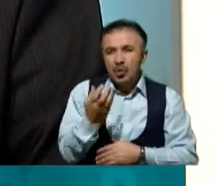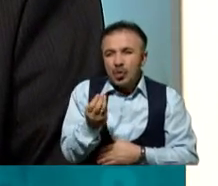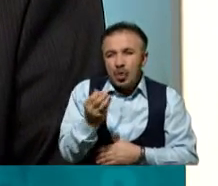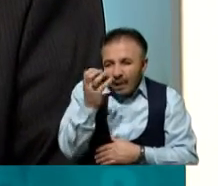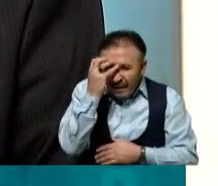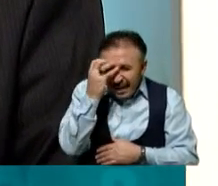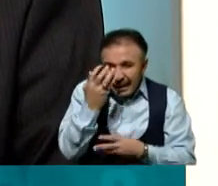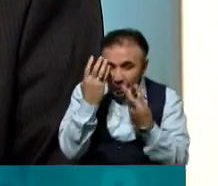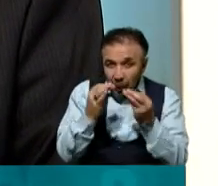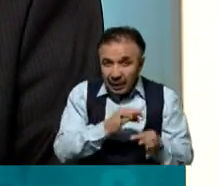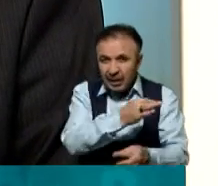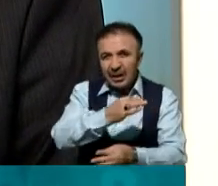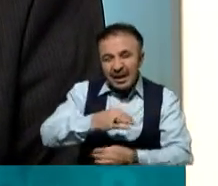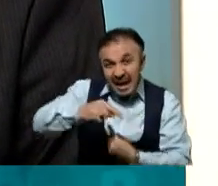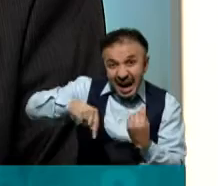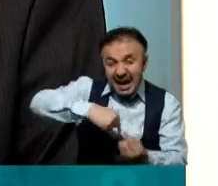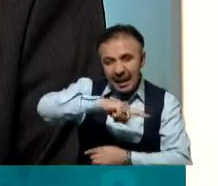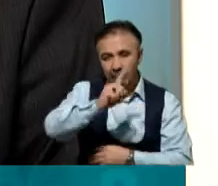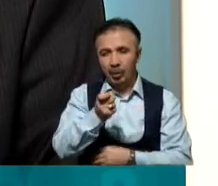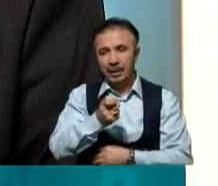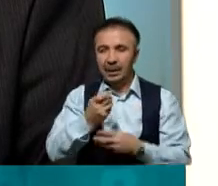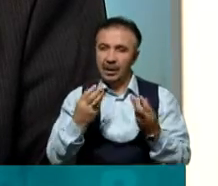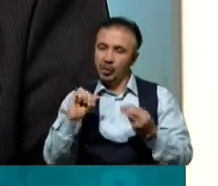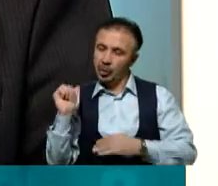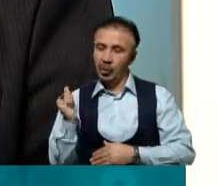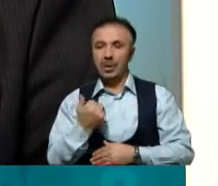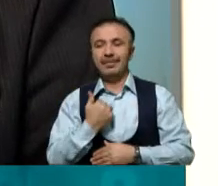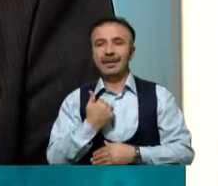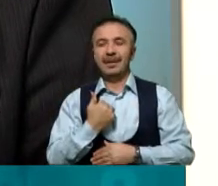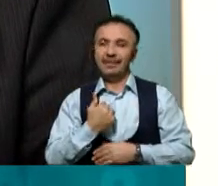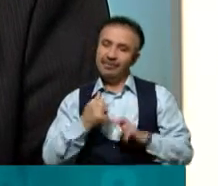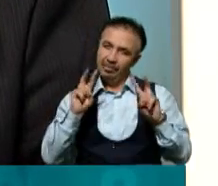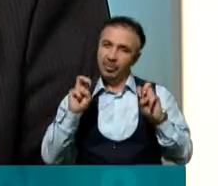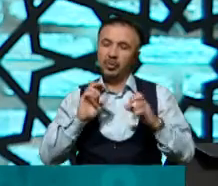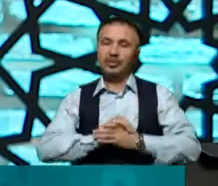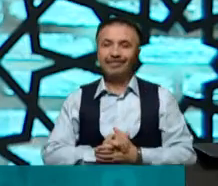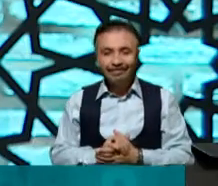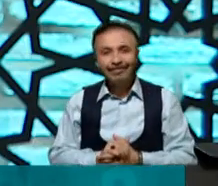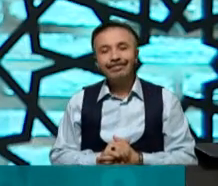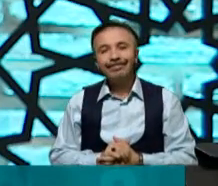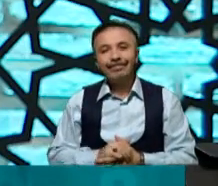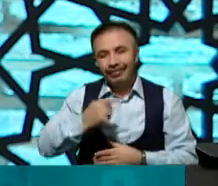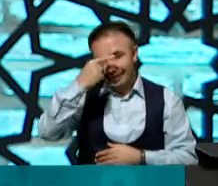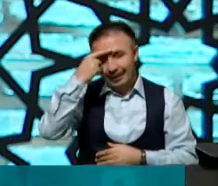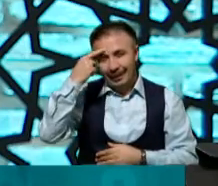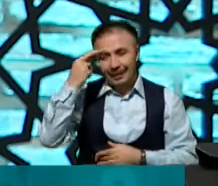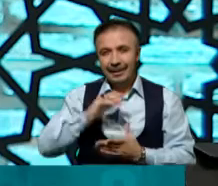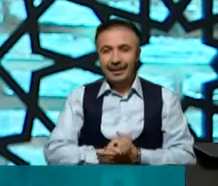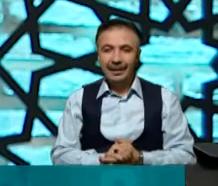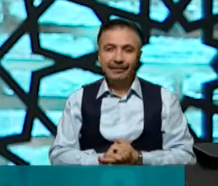yine görevlerimiz arasında zikredeceğimiz önemli hususlardan birisi. Eyvallah. İnşallah isabet